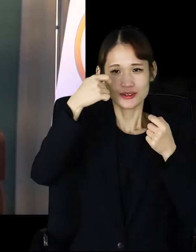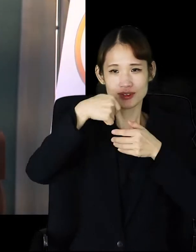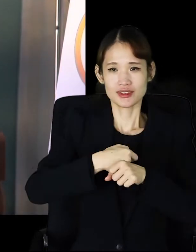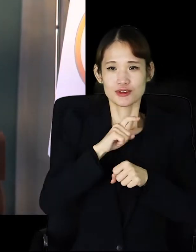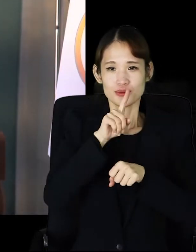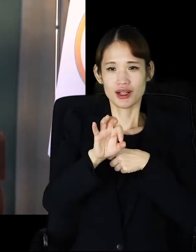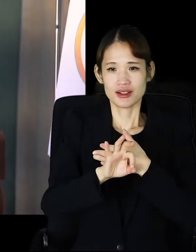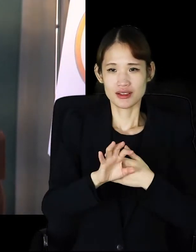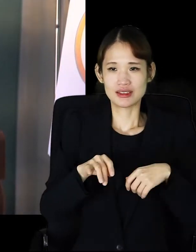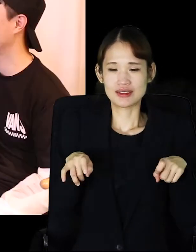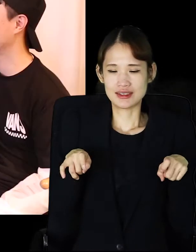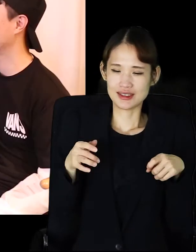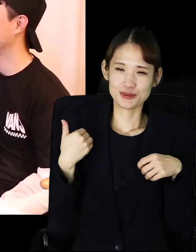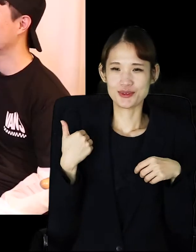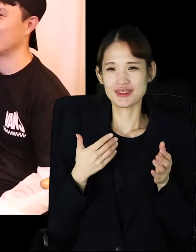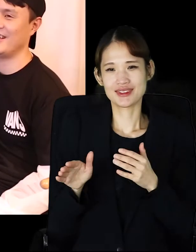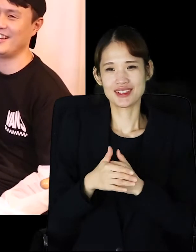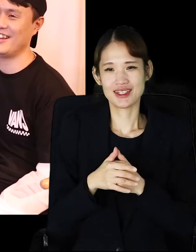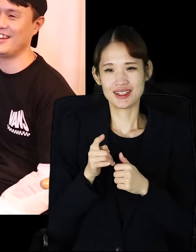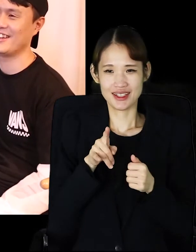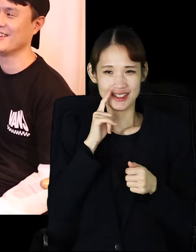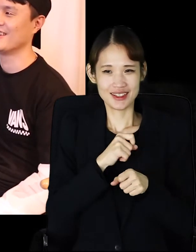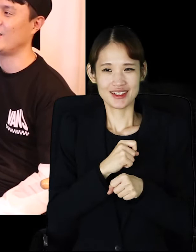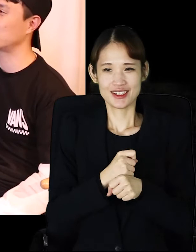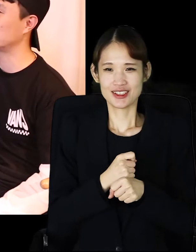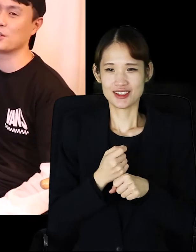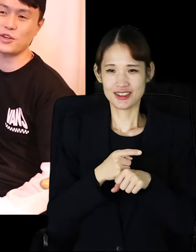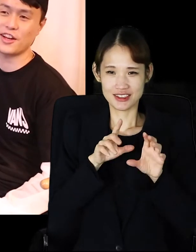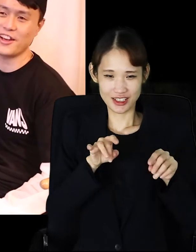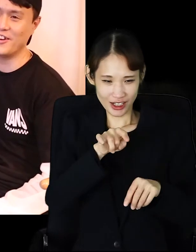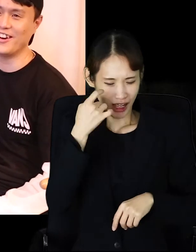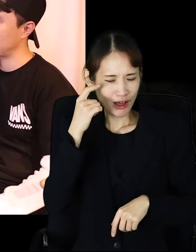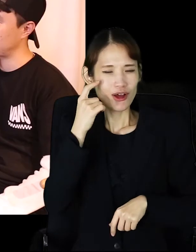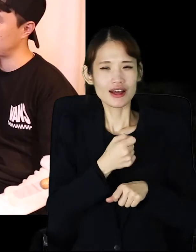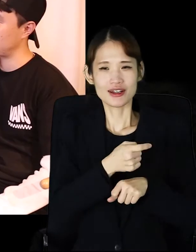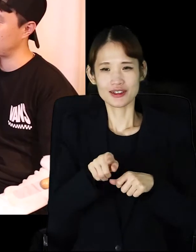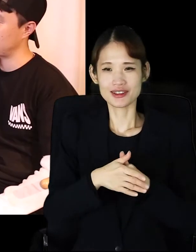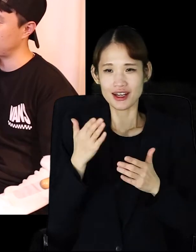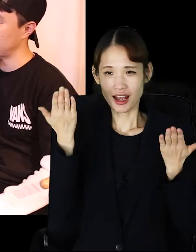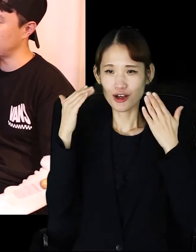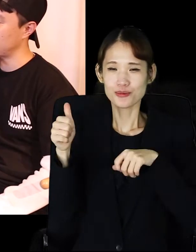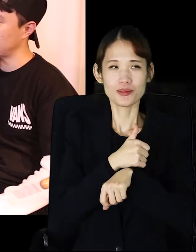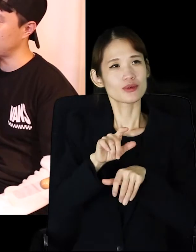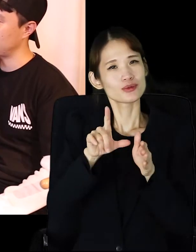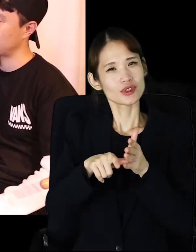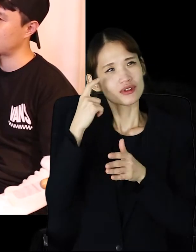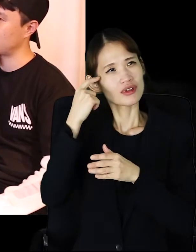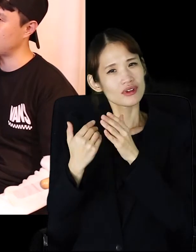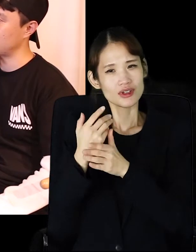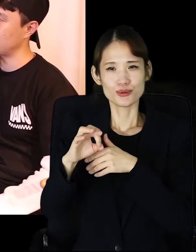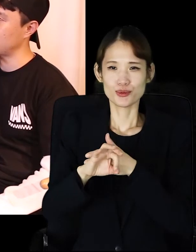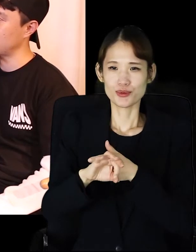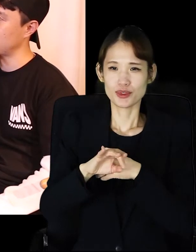이렇게 말했다고 하면 또 오글거려 하겠지만은 지금 껐을 수도 있어요. 네. 일시정지 지금 왜 가슴. 저래? 진짜 왜 저래? 저의 학창 시절을 떠올려 보면은